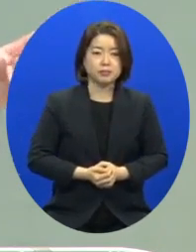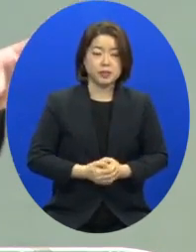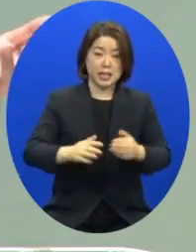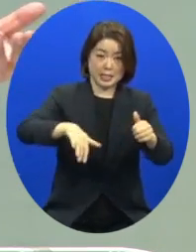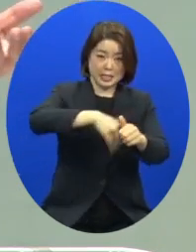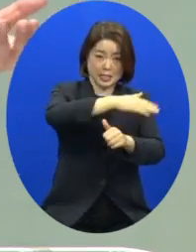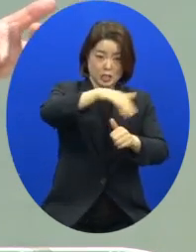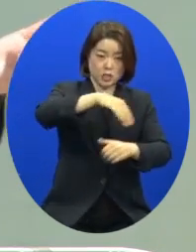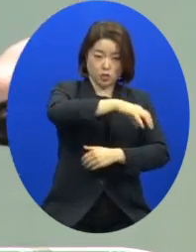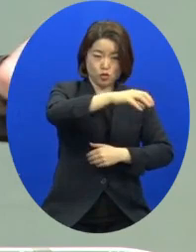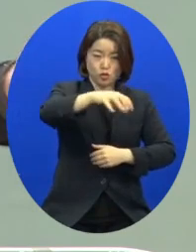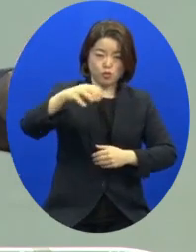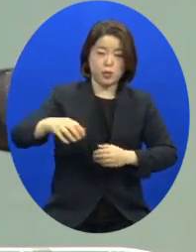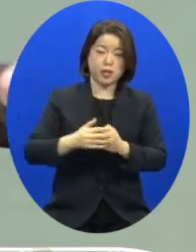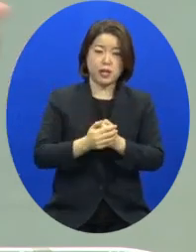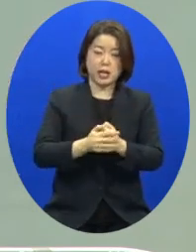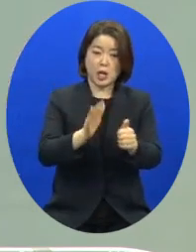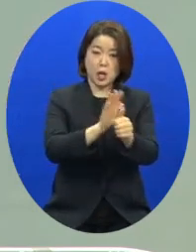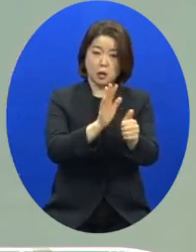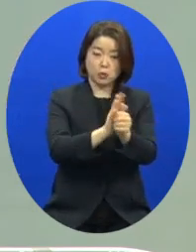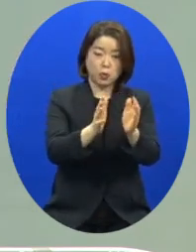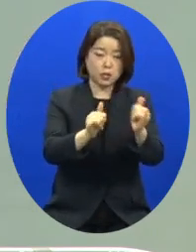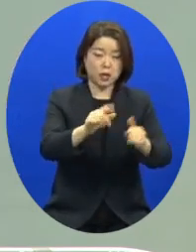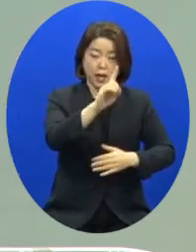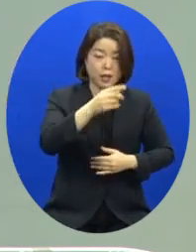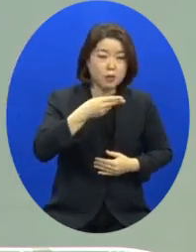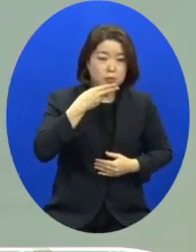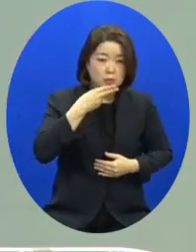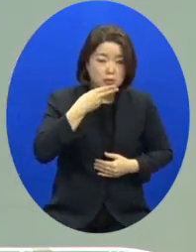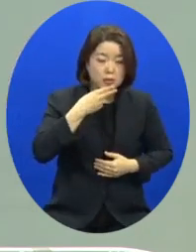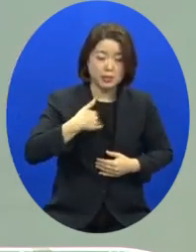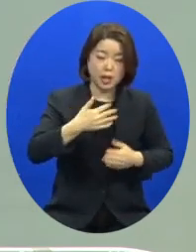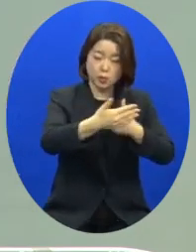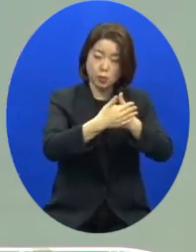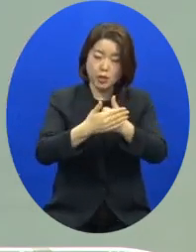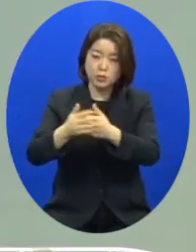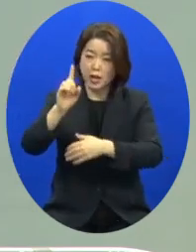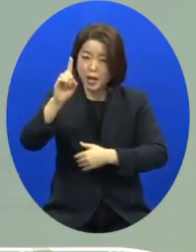주변에 도울 사람이 한 사람도 없습니까? 절망하지 마시기 바랍니다.